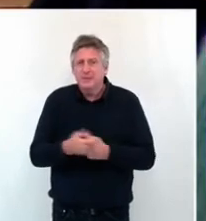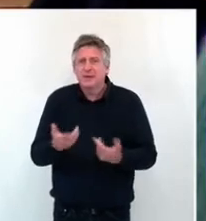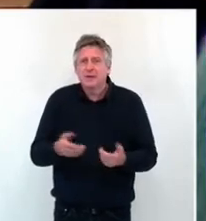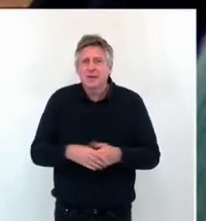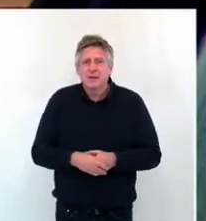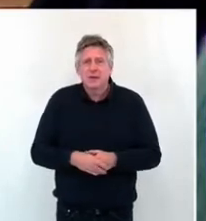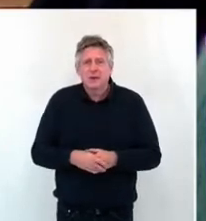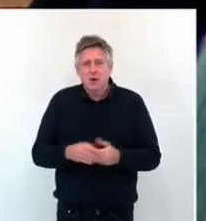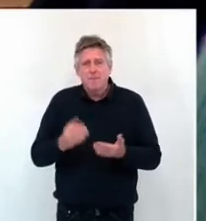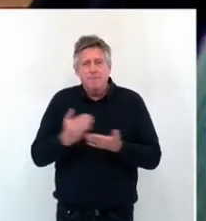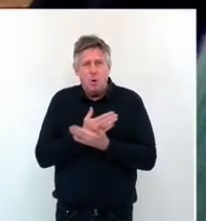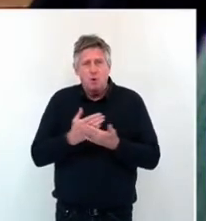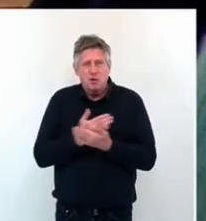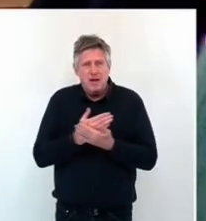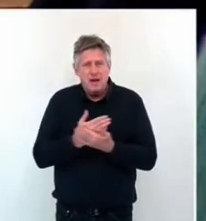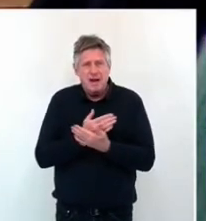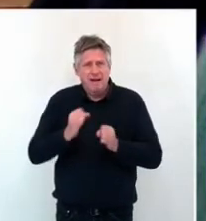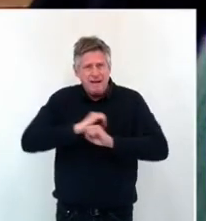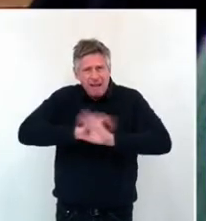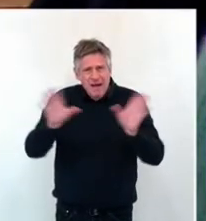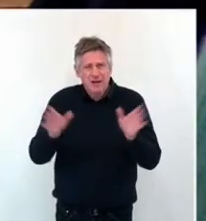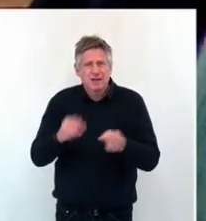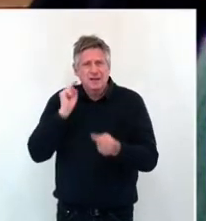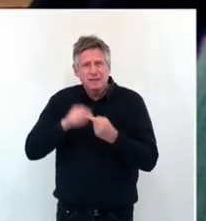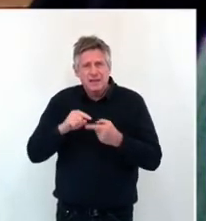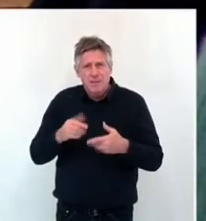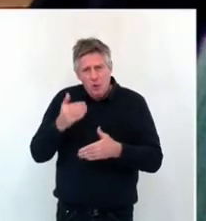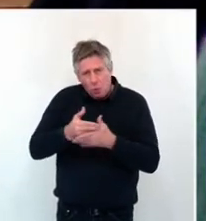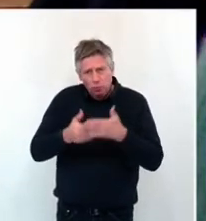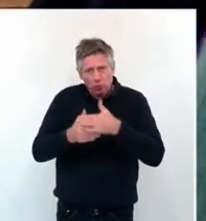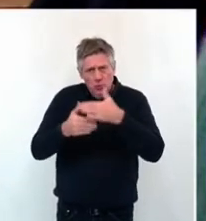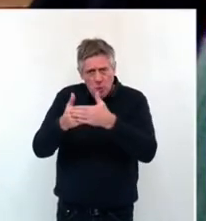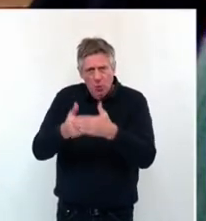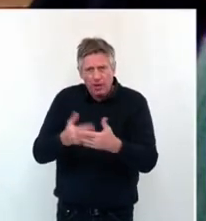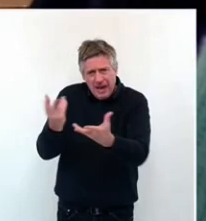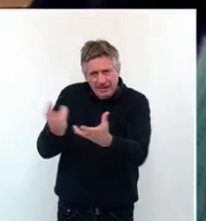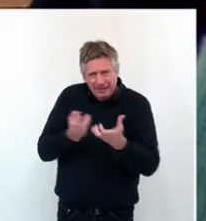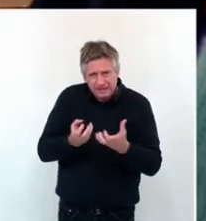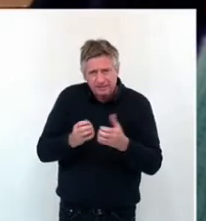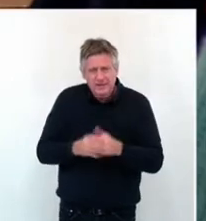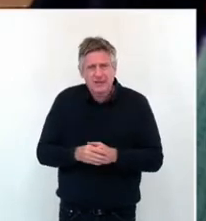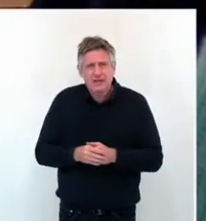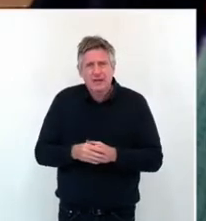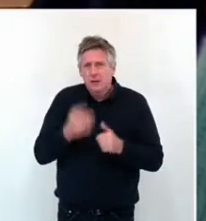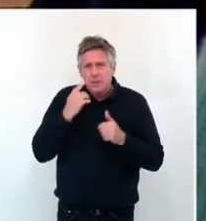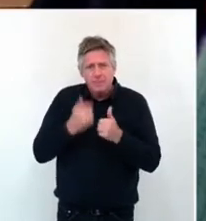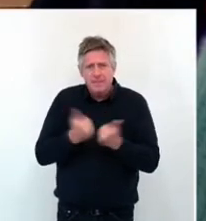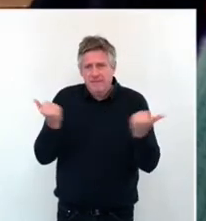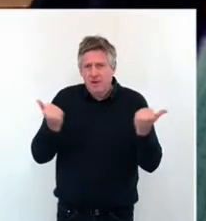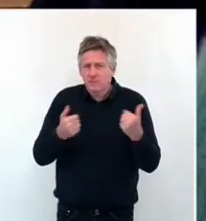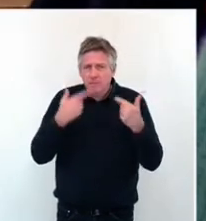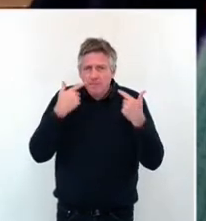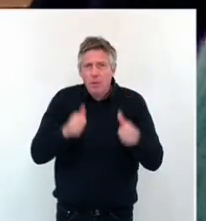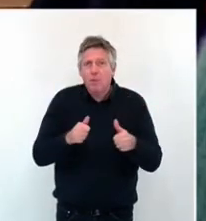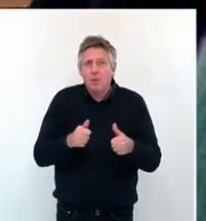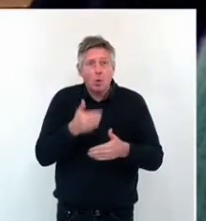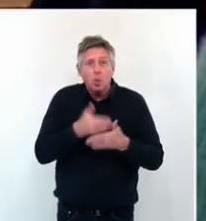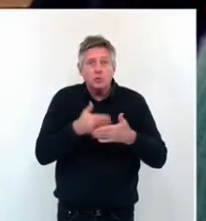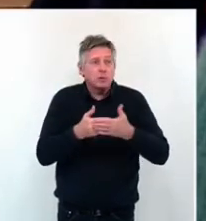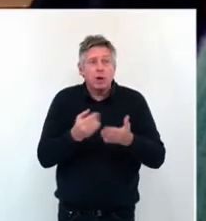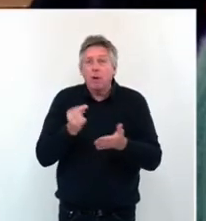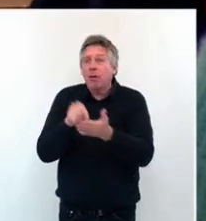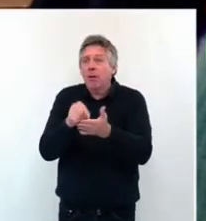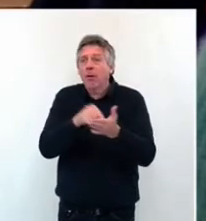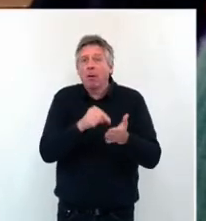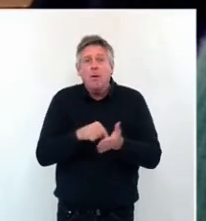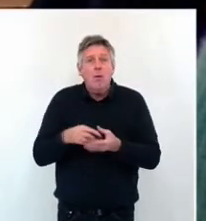clair qui assume de construire et d'être attractif. Et là aussi, la différence, elle est majeure. Alors, construire pas n'importe où. Dans